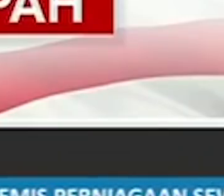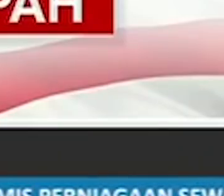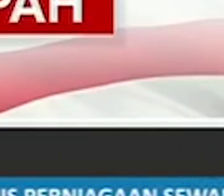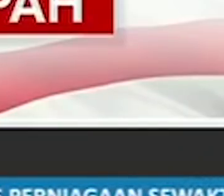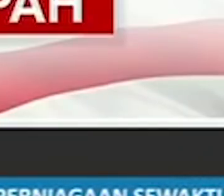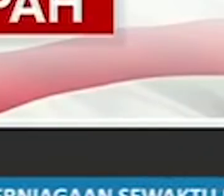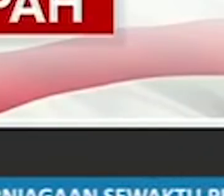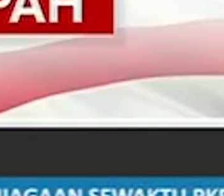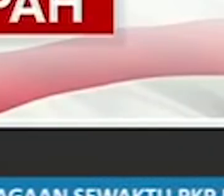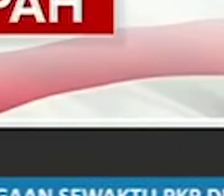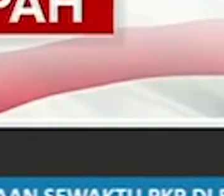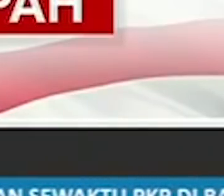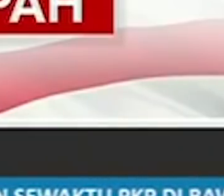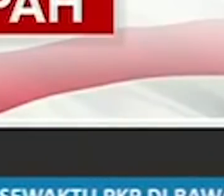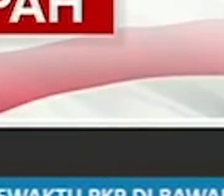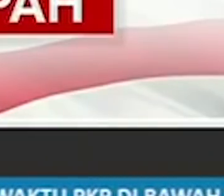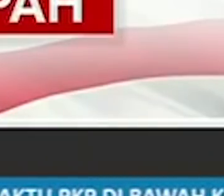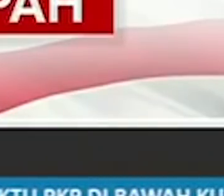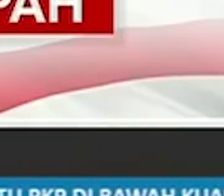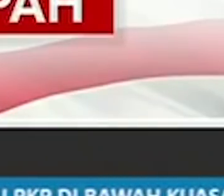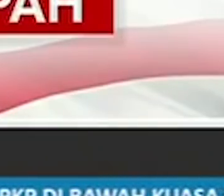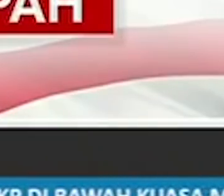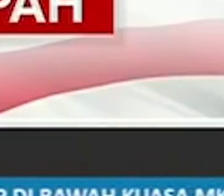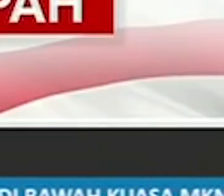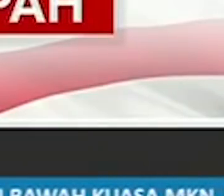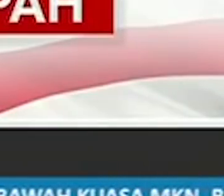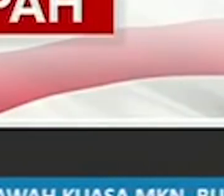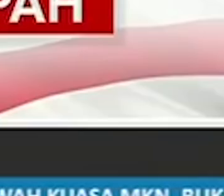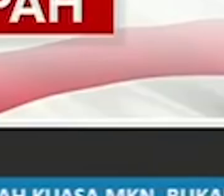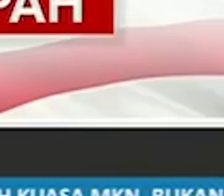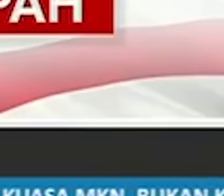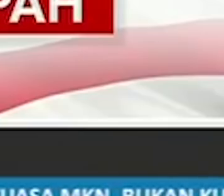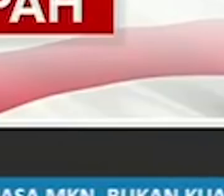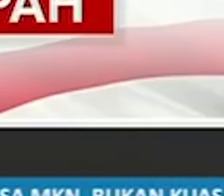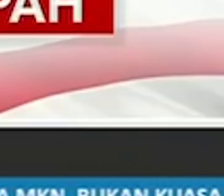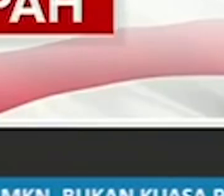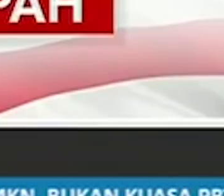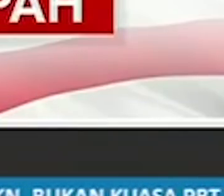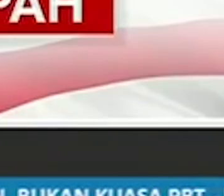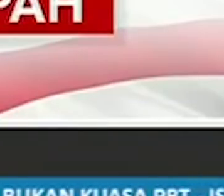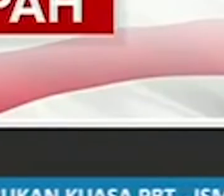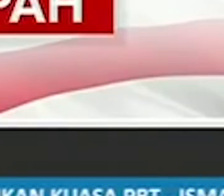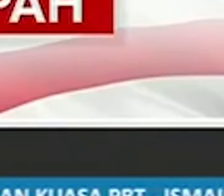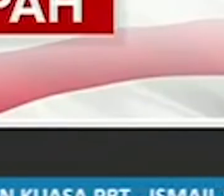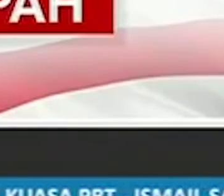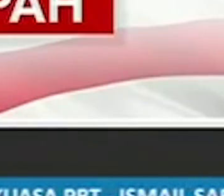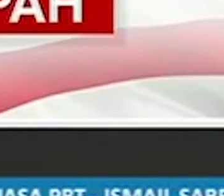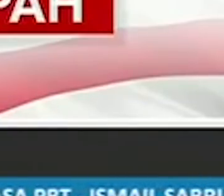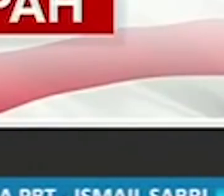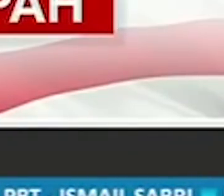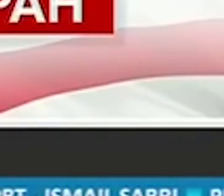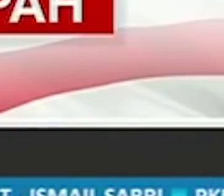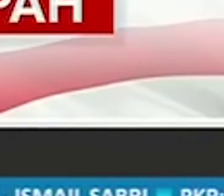katakan Dimas subsidi upah sebanyak delapan ratus ribu it bagi setiap pekerja akhir sekali